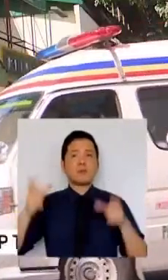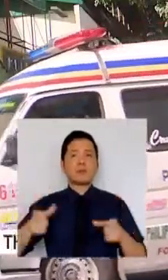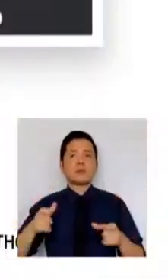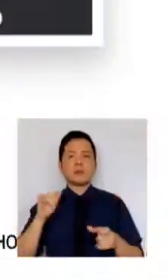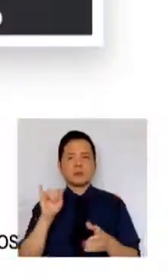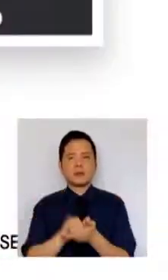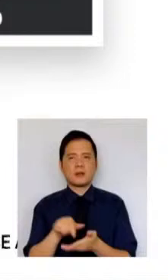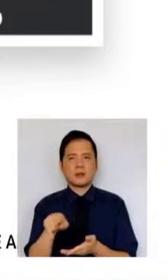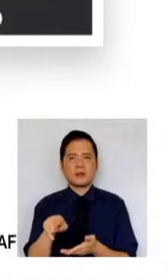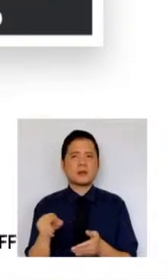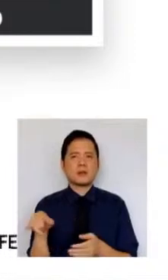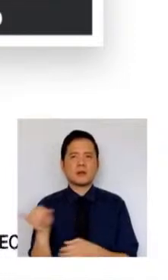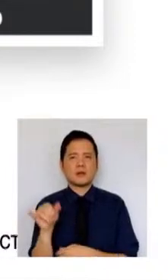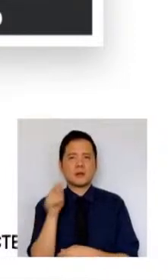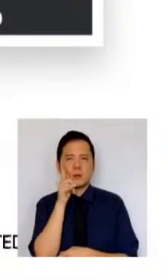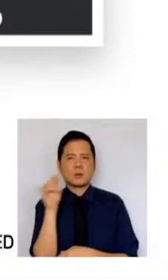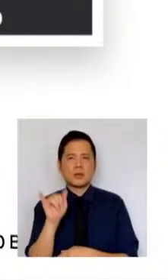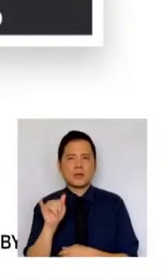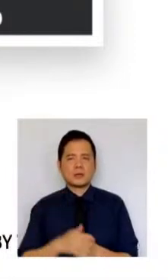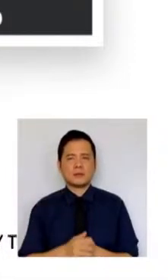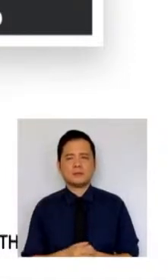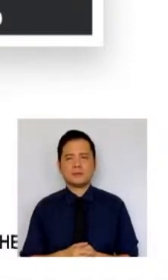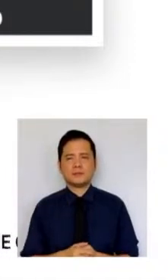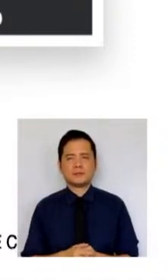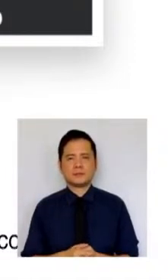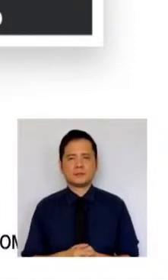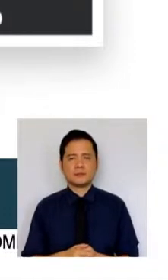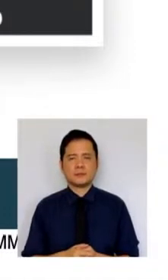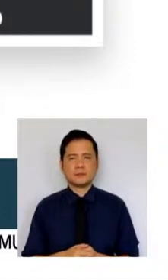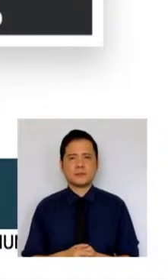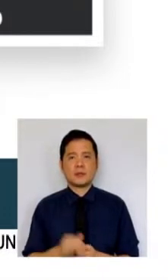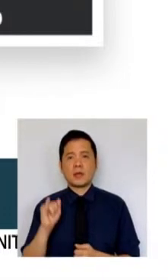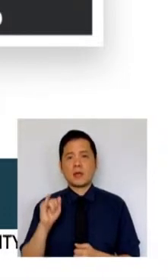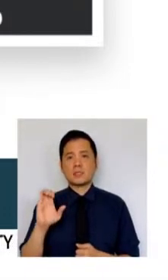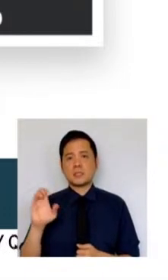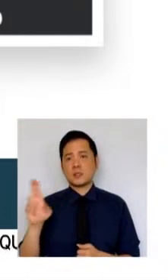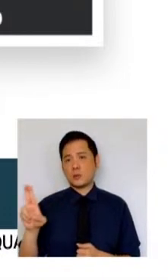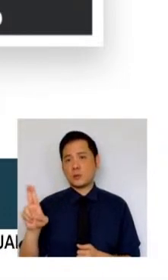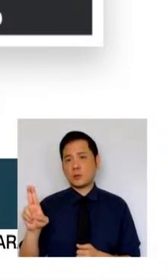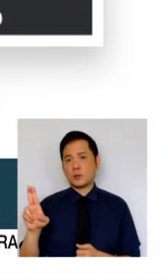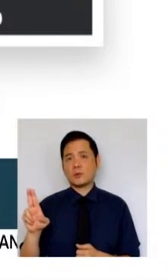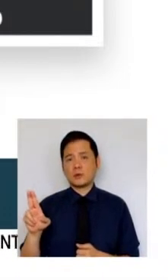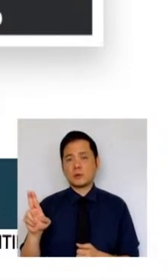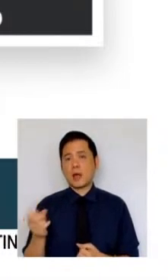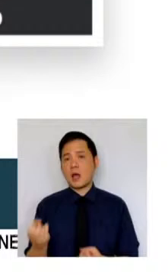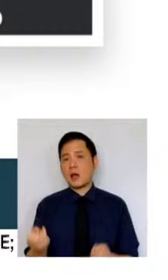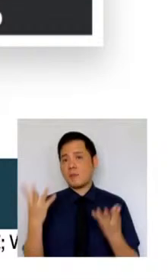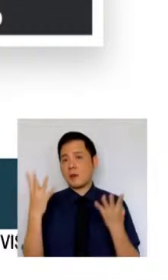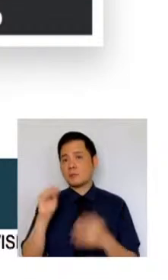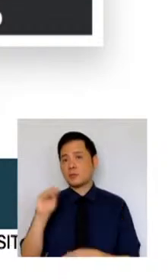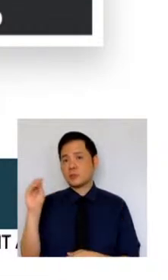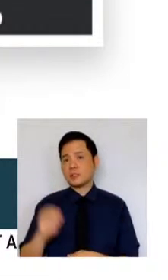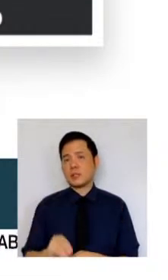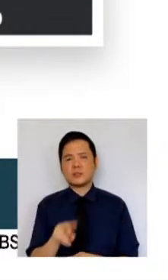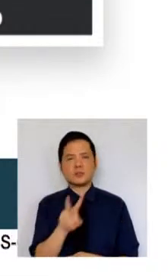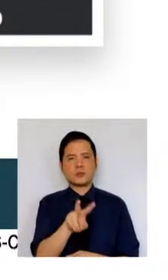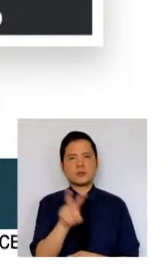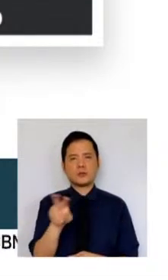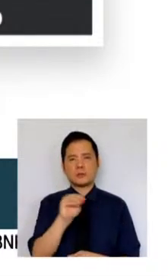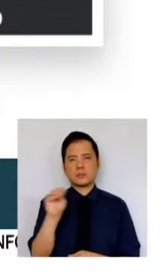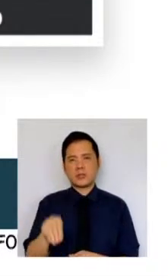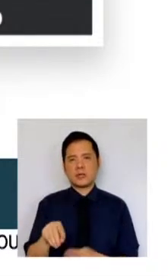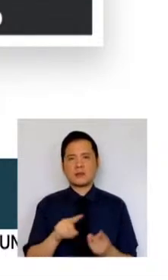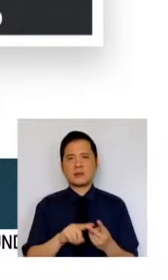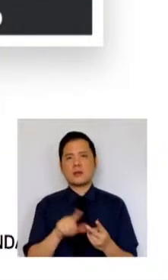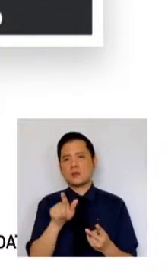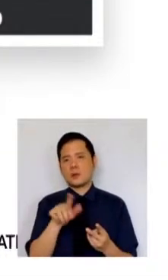The ICU utilization rate in the entire Philippines is currently at 22% and 27% in